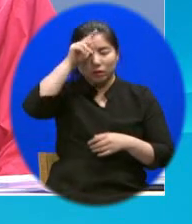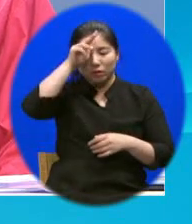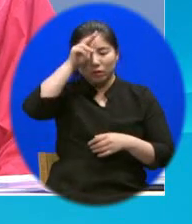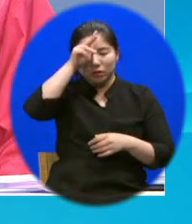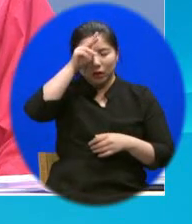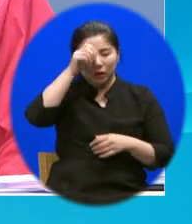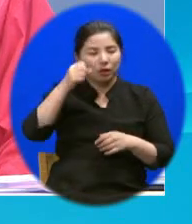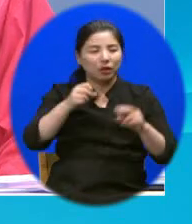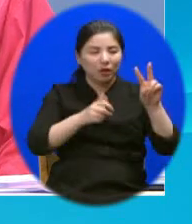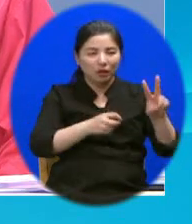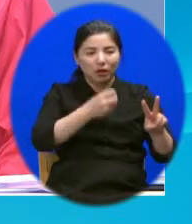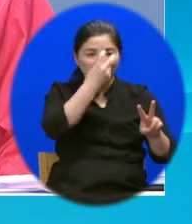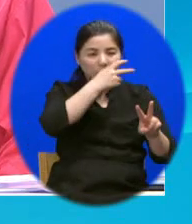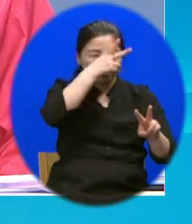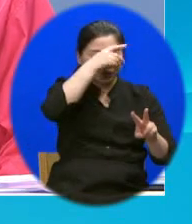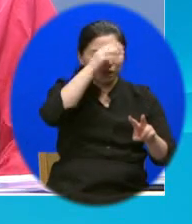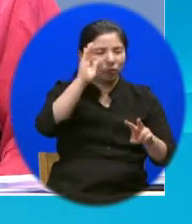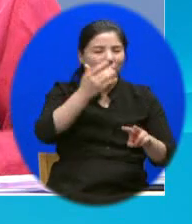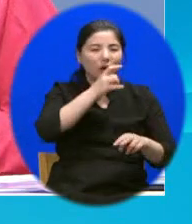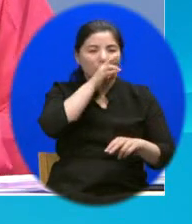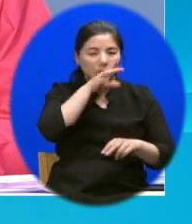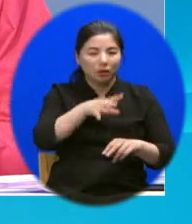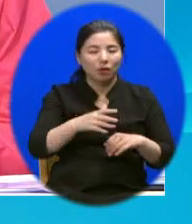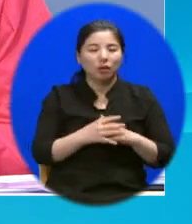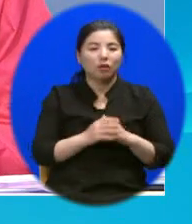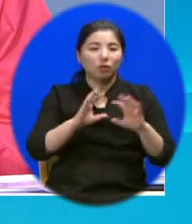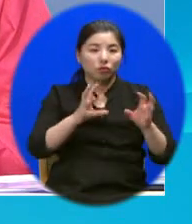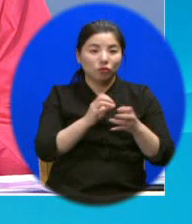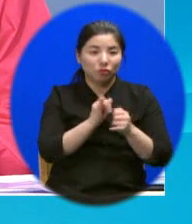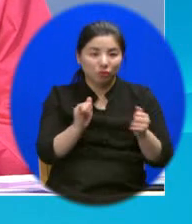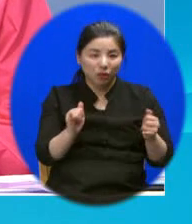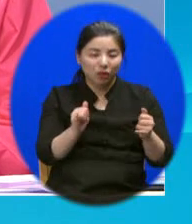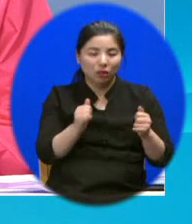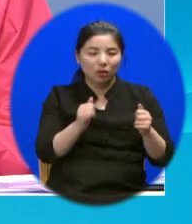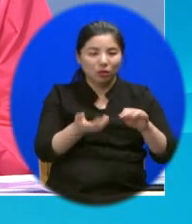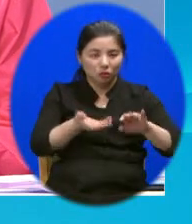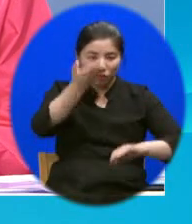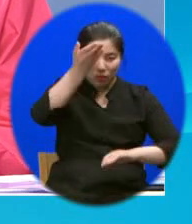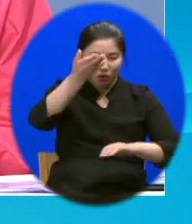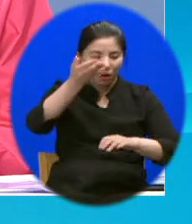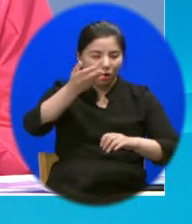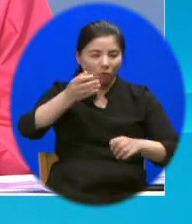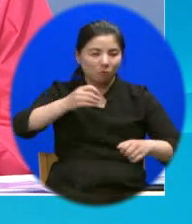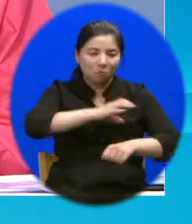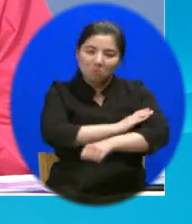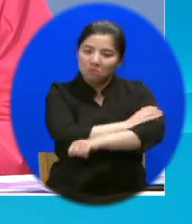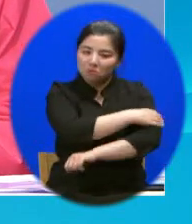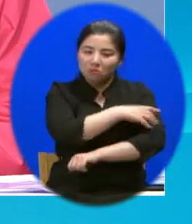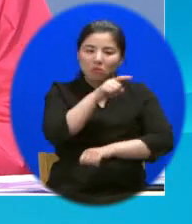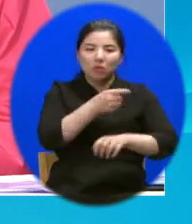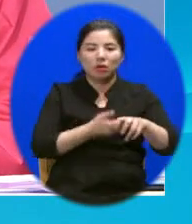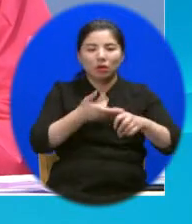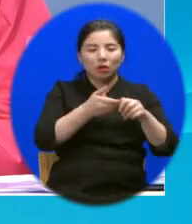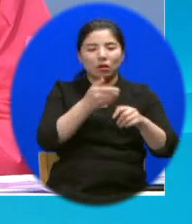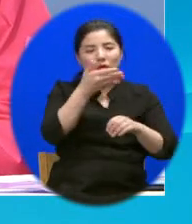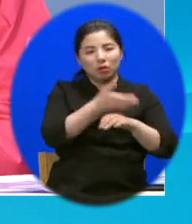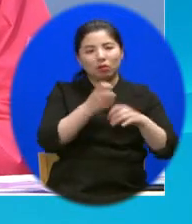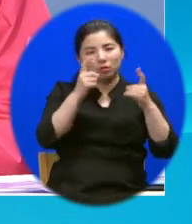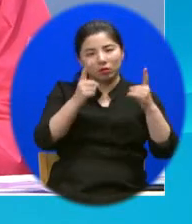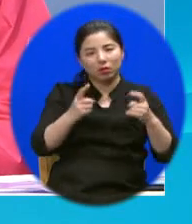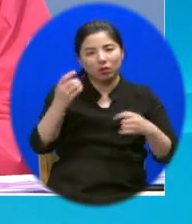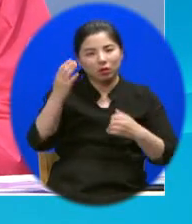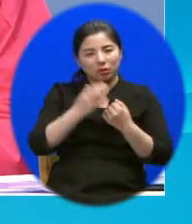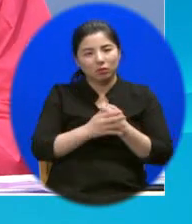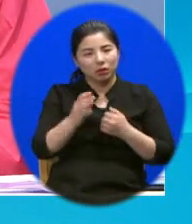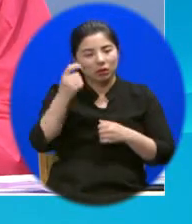검찰 되어서는 안 된다 국민 위에 불 그 굴림 하려고 하는 권력은 계획에 대상 이라는 생각을 갖고 있습니다 이를